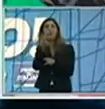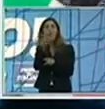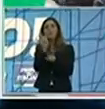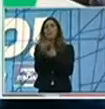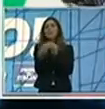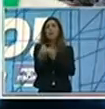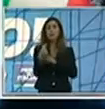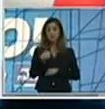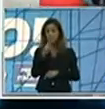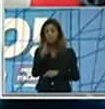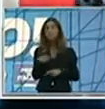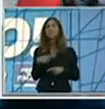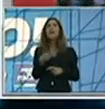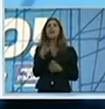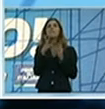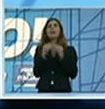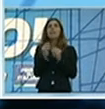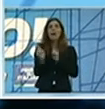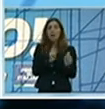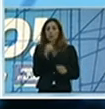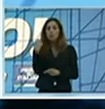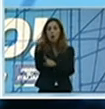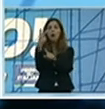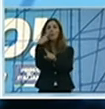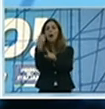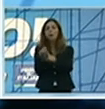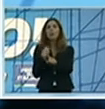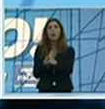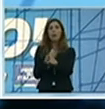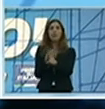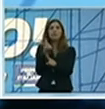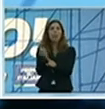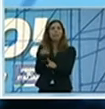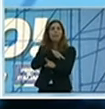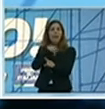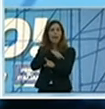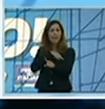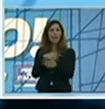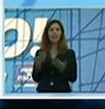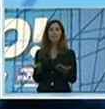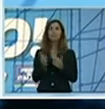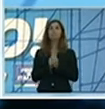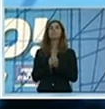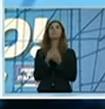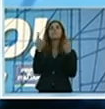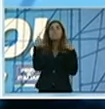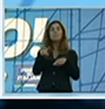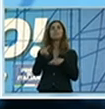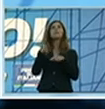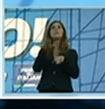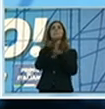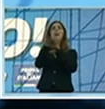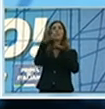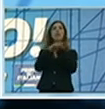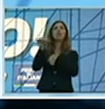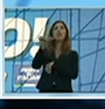ma parlando con la gente sono quasi tutti leghisti. C'è qualcuno della Meloni, infatti comunque la Meloni sta scaldando adesso la piazza con